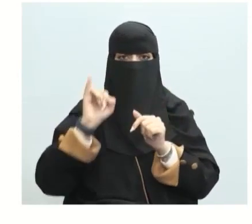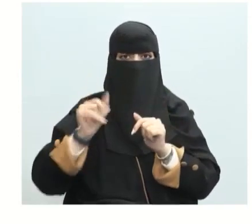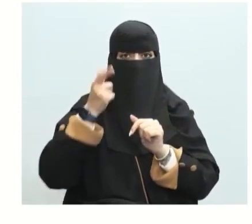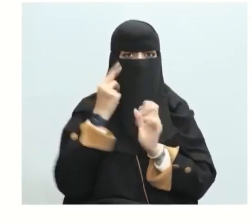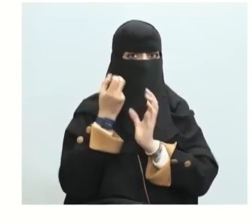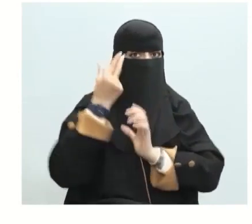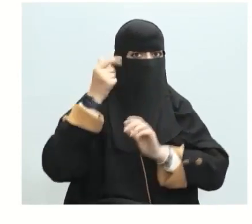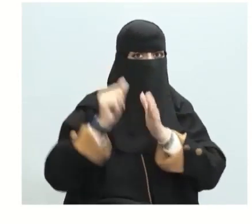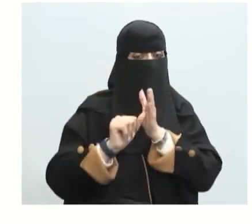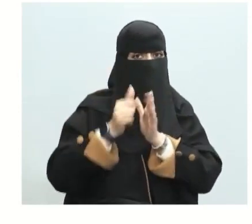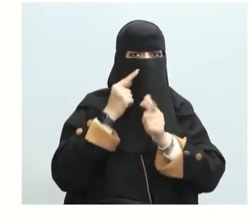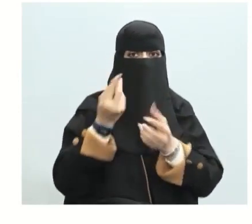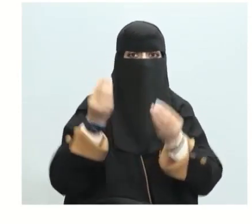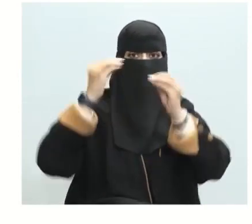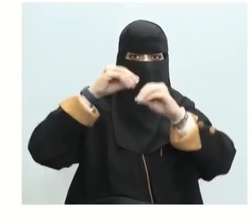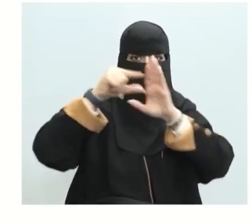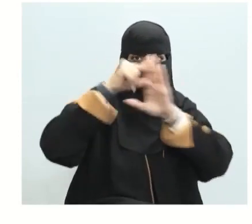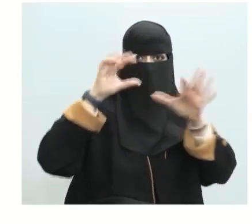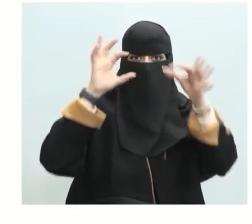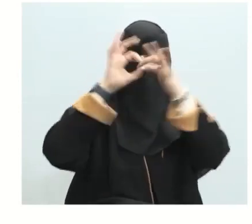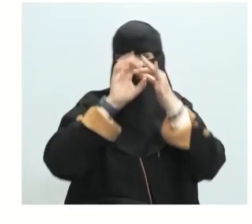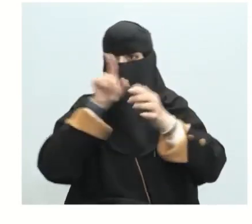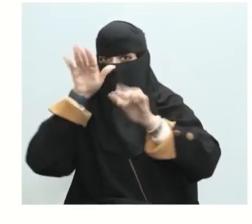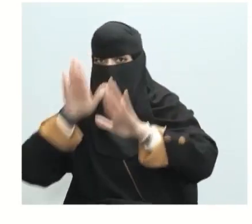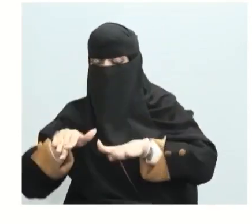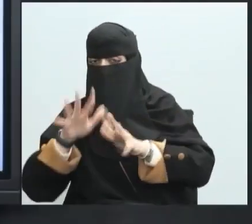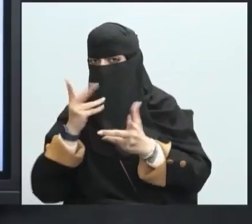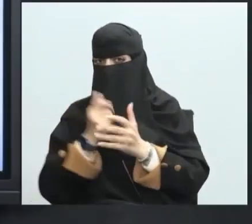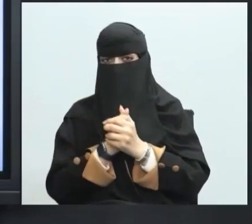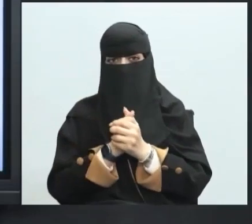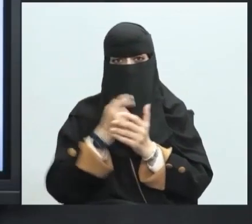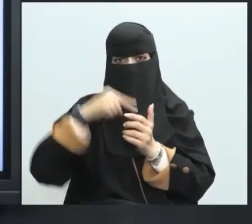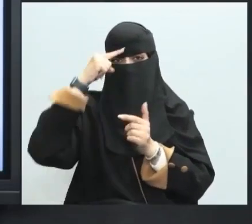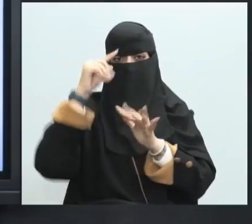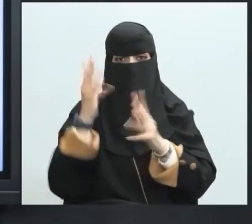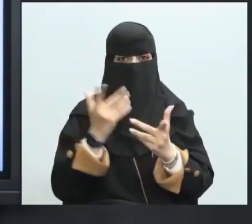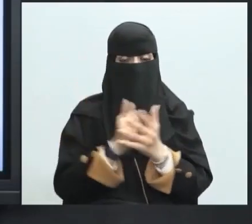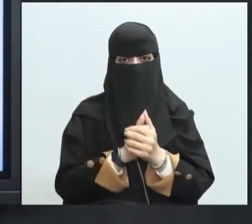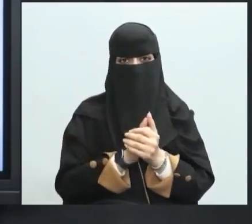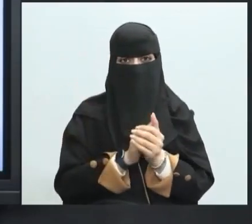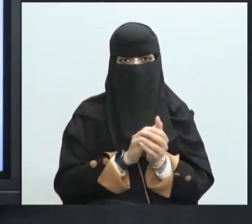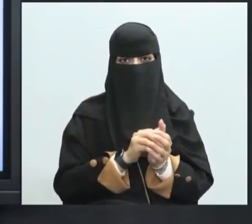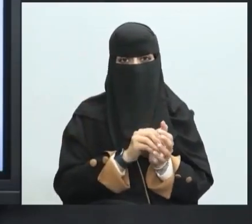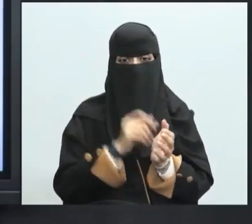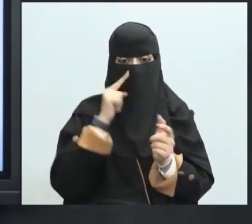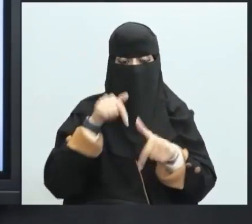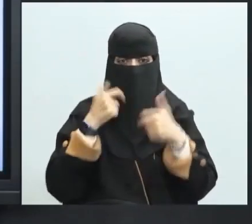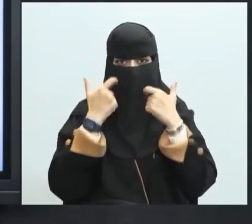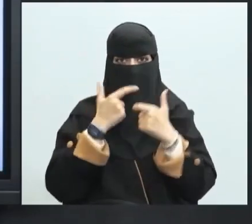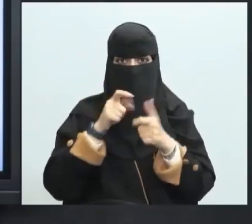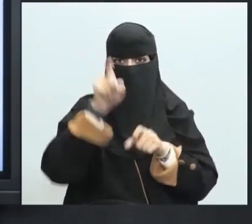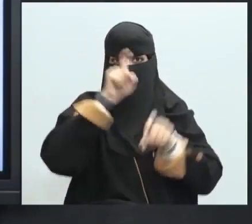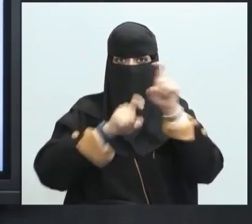يمكنني تقديمها في هذا الموضوع ايضا ما الافكار الجديده التي يمكنني تقديمها في هذا الموضوع ولاحظ هذه الاسئله